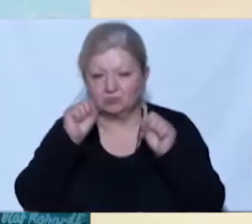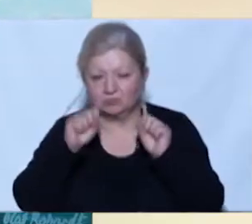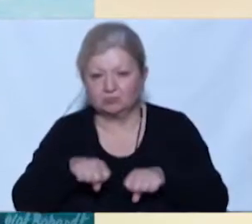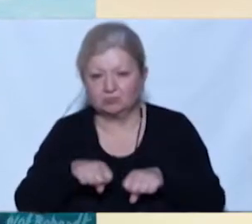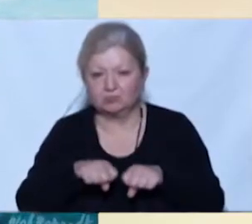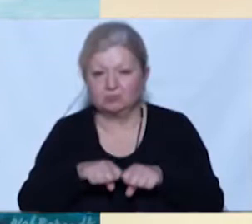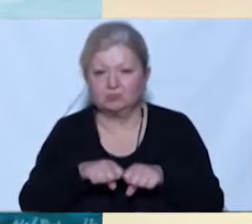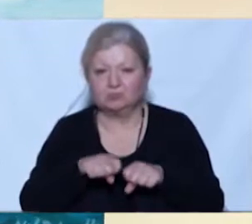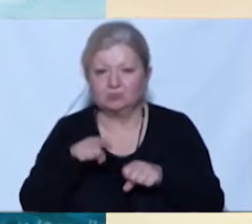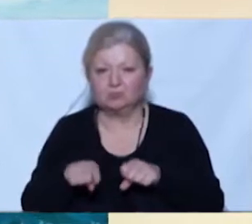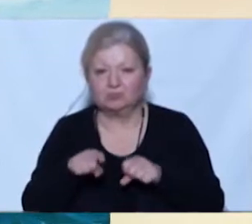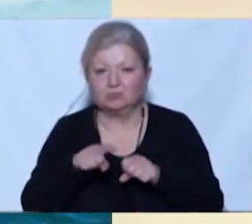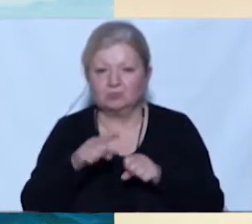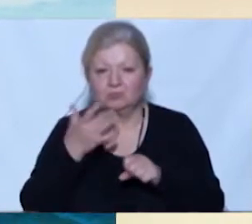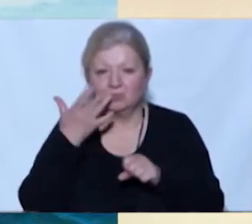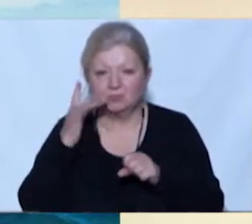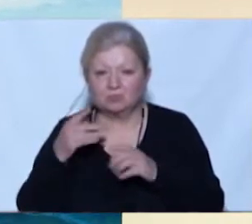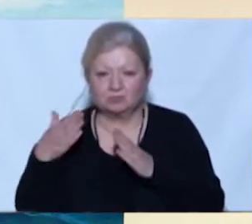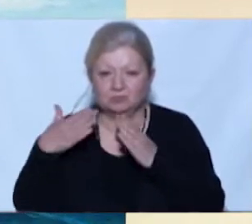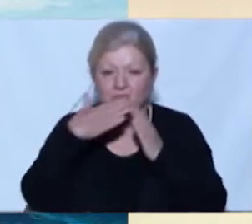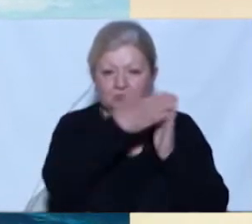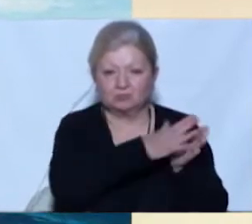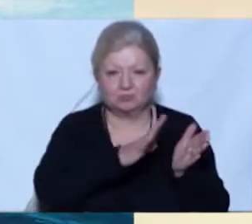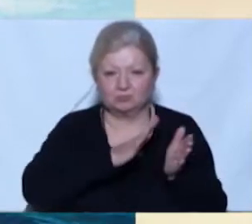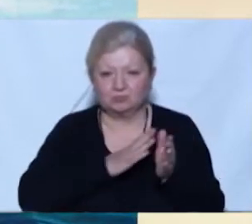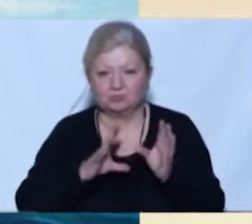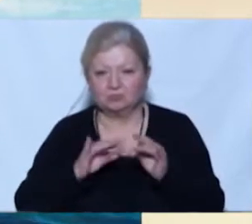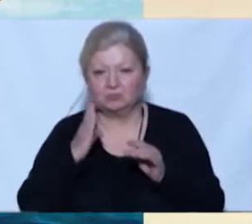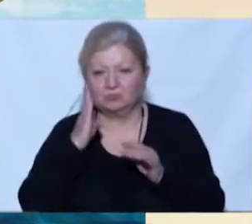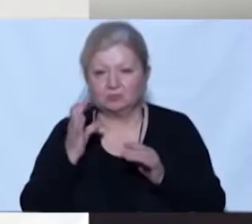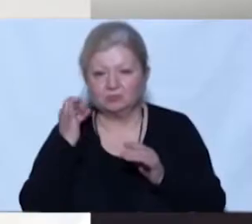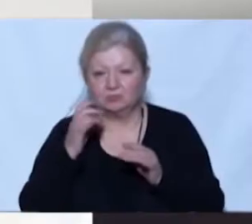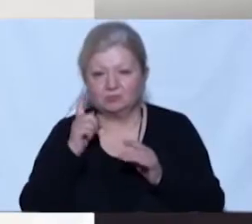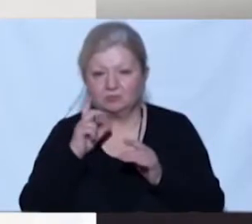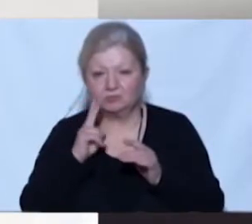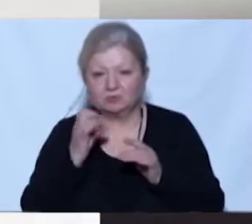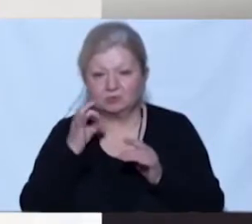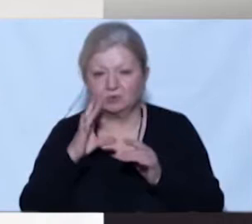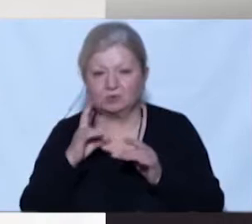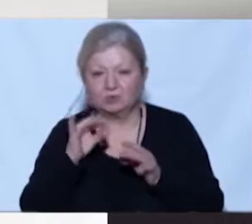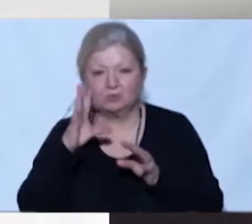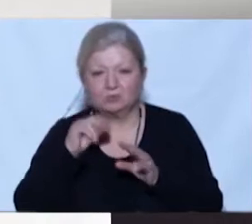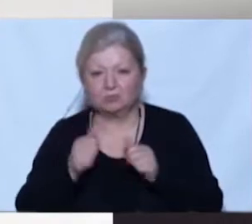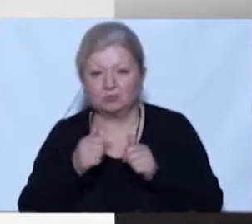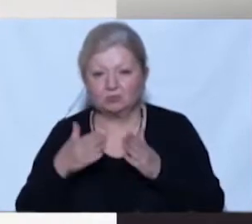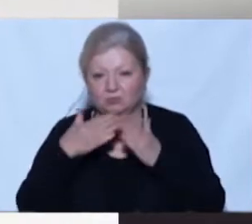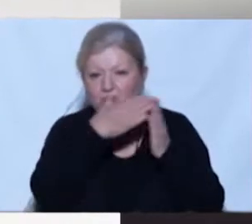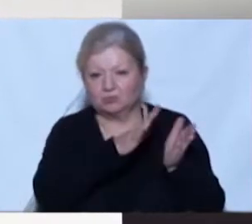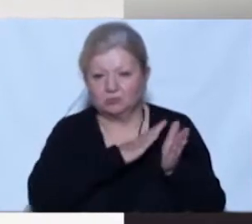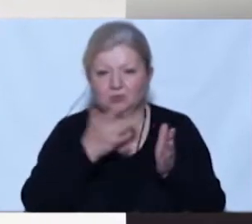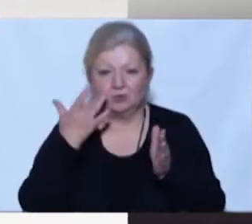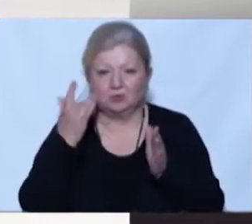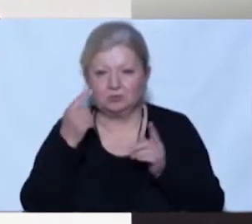შესაძლებელი, რომ ამერიკამდე მიაღწია და ამაში ვიკინგების მაგალითს დაასახელებს. დიახ, იყო შესაძლებელი. Თუმცა აი სწორედ